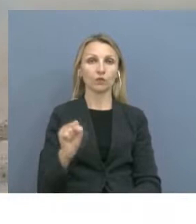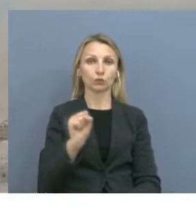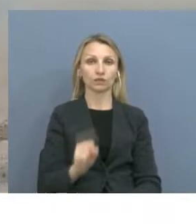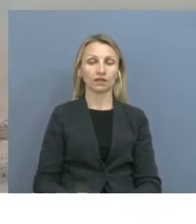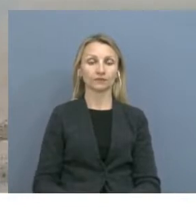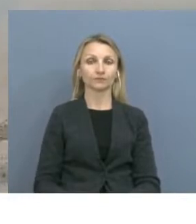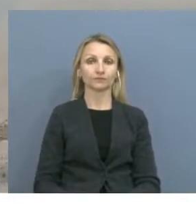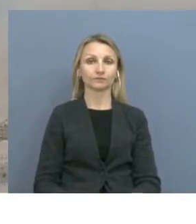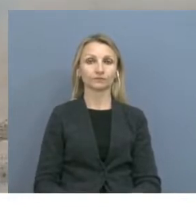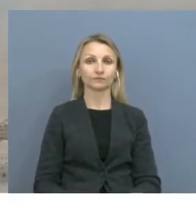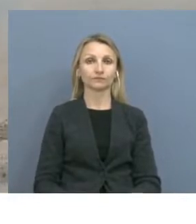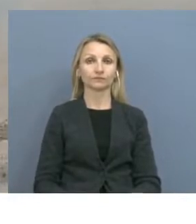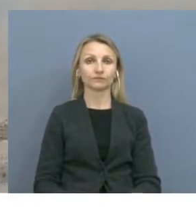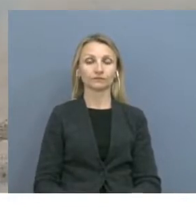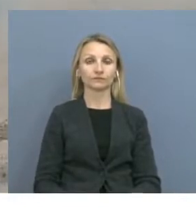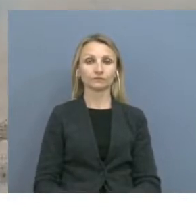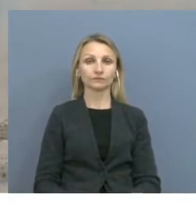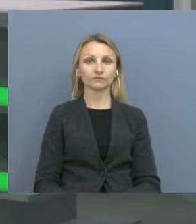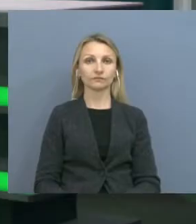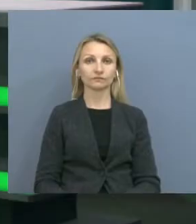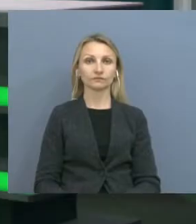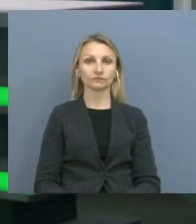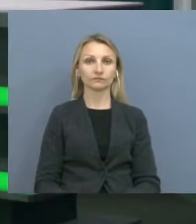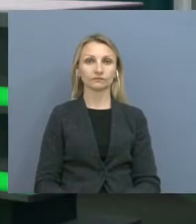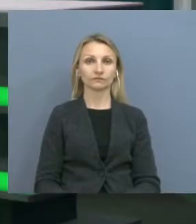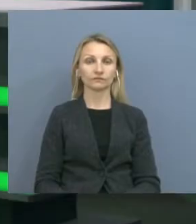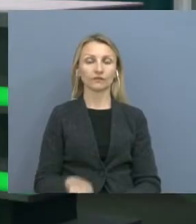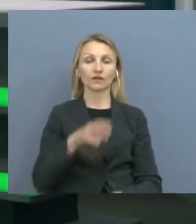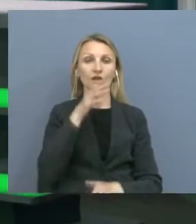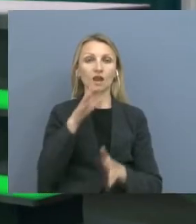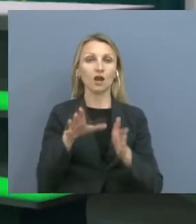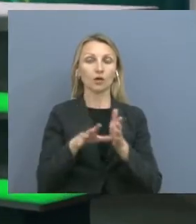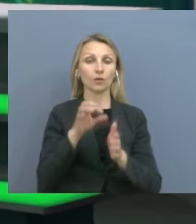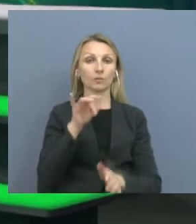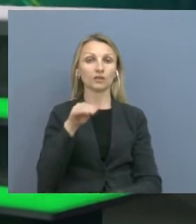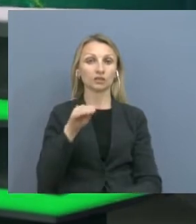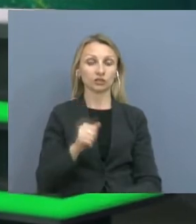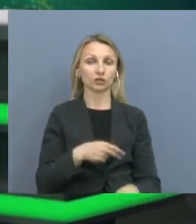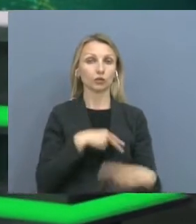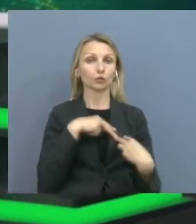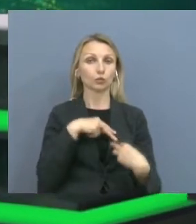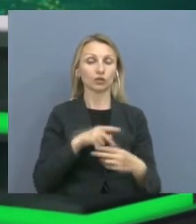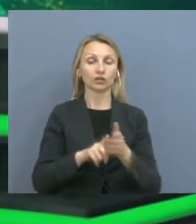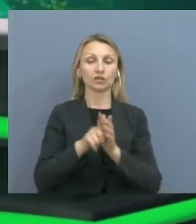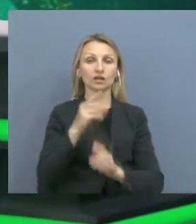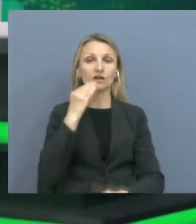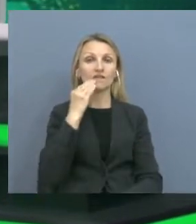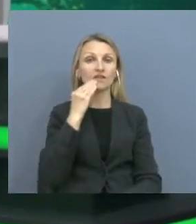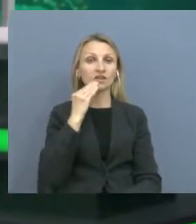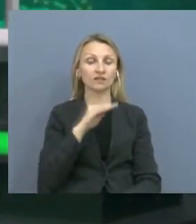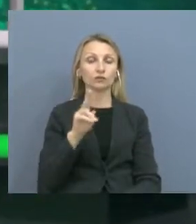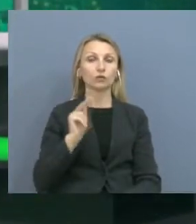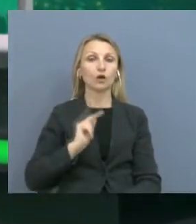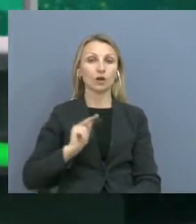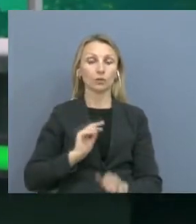Дусмов, Василий Вережников, Жахангер Мукамбетов, Кокши Акпарат. Электронная биржа труда становится эффективным инструментом